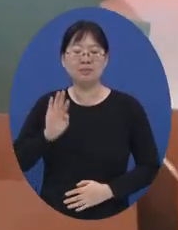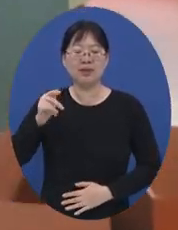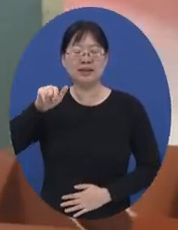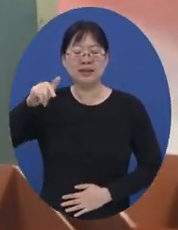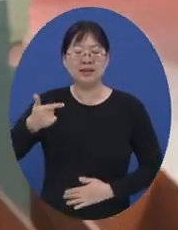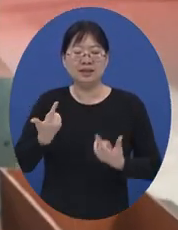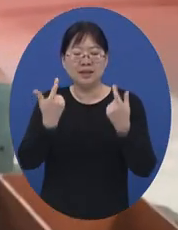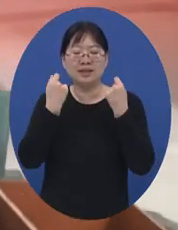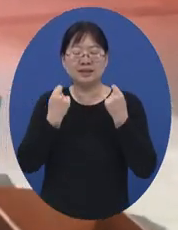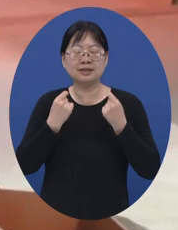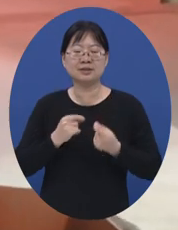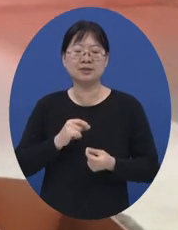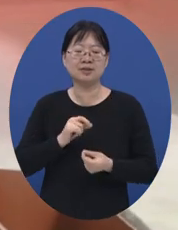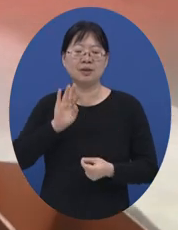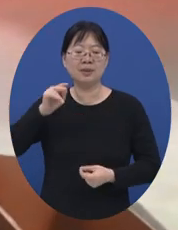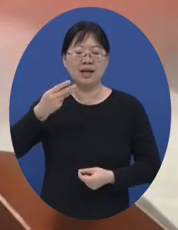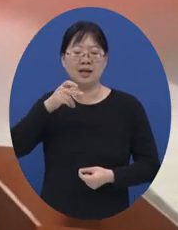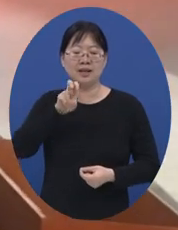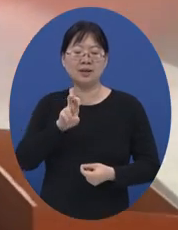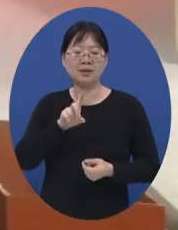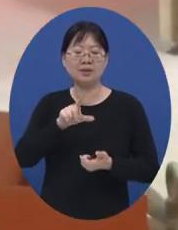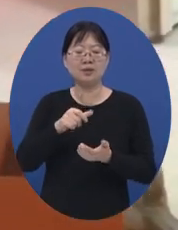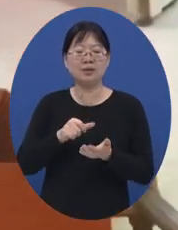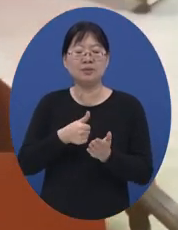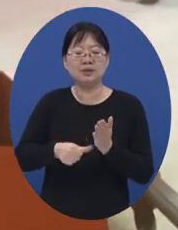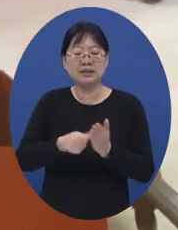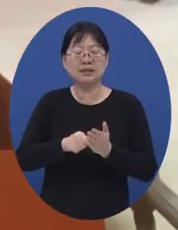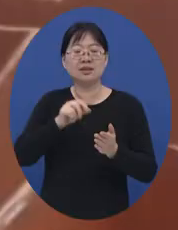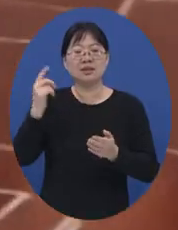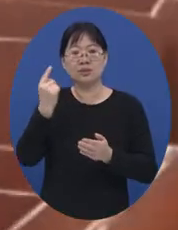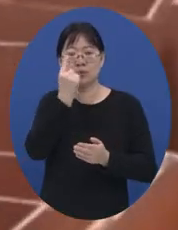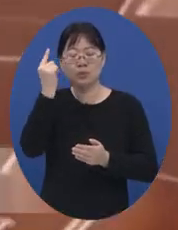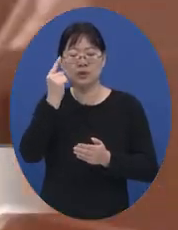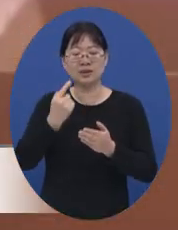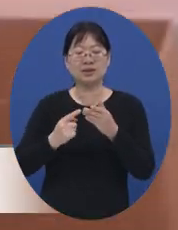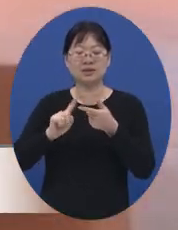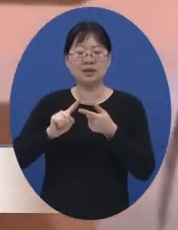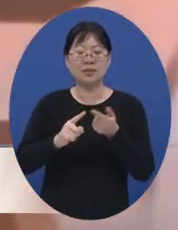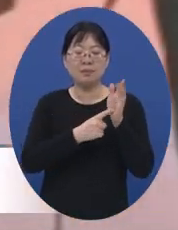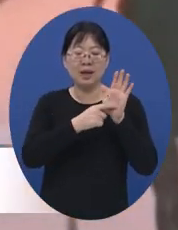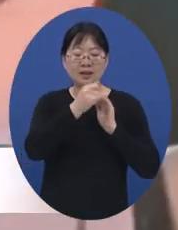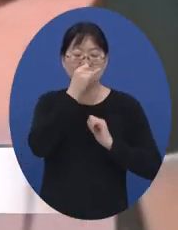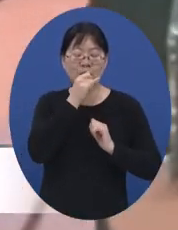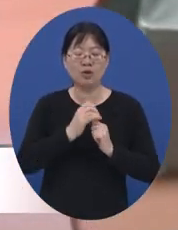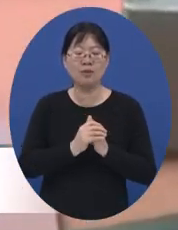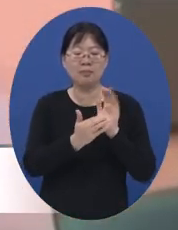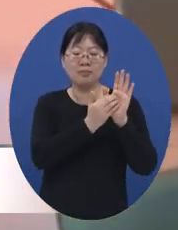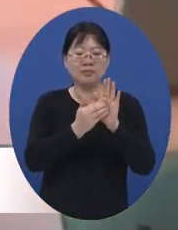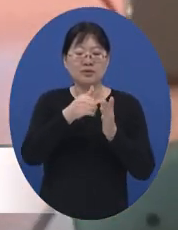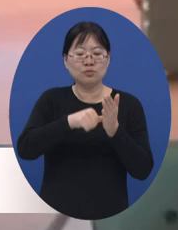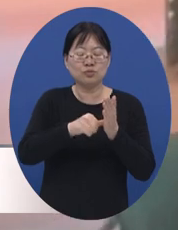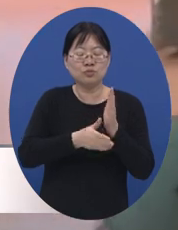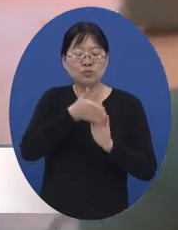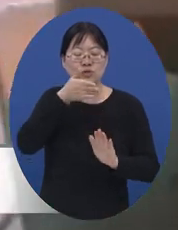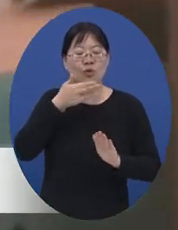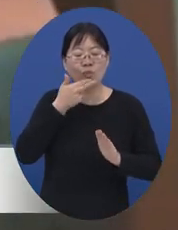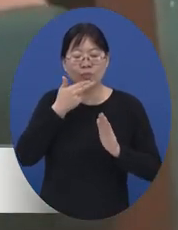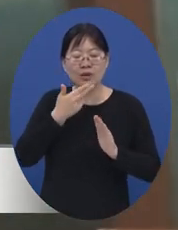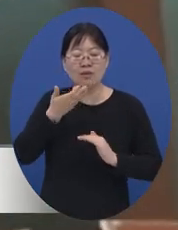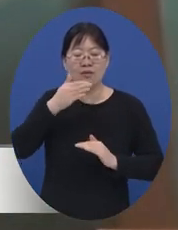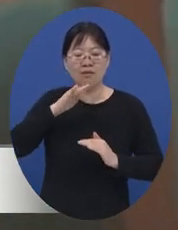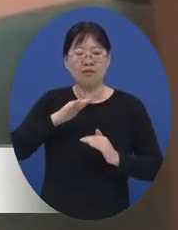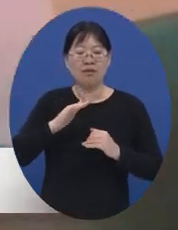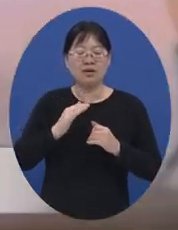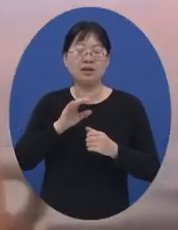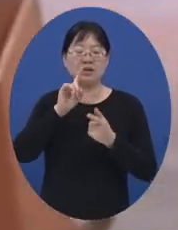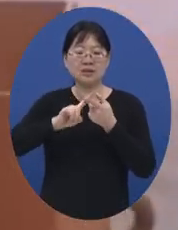발암 물질이 공기 중에 그대로 노출되는 상황. 대기오염 방지 시설 없이 오염 물질을 배출해 대기환경보전법